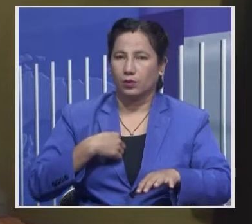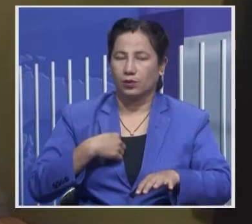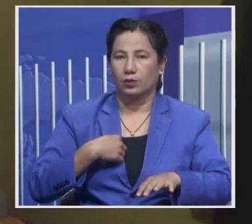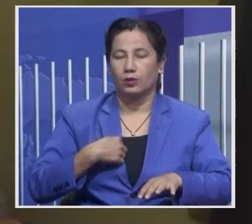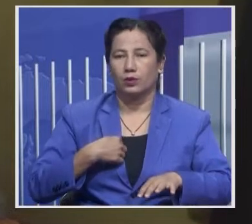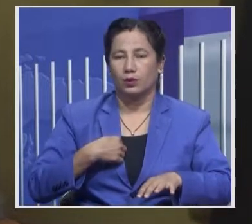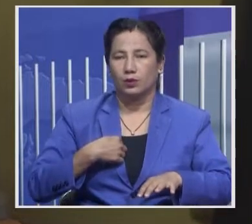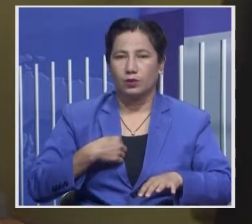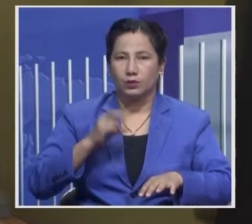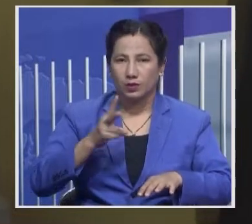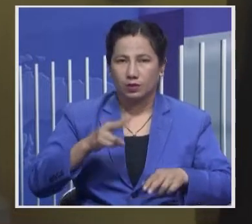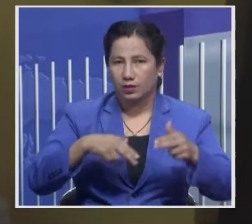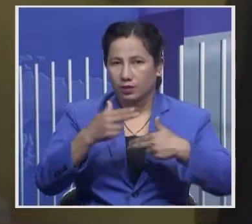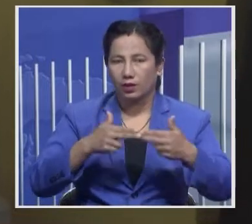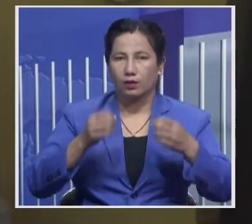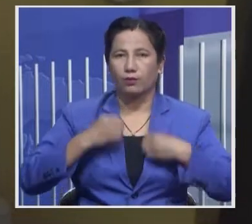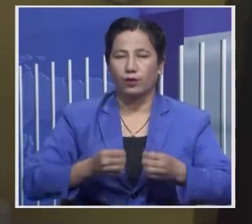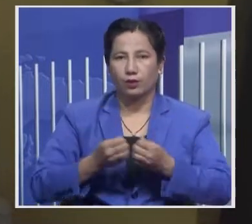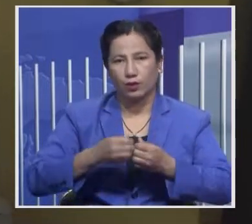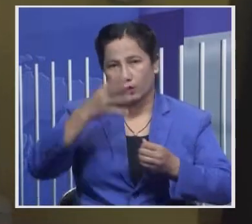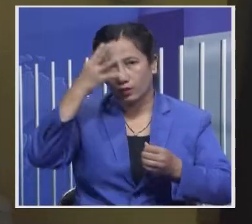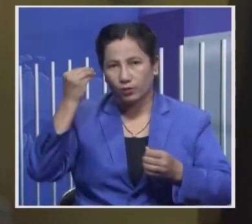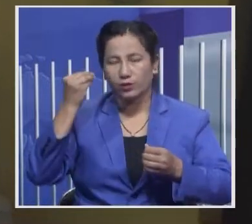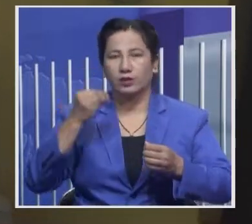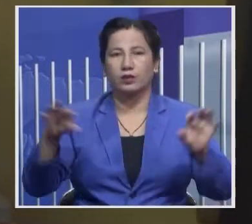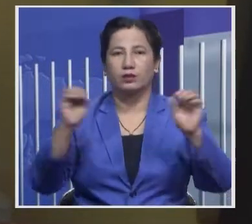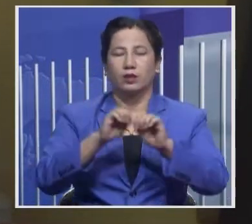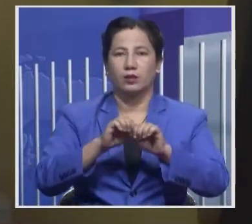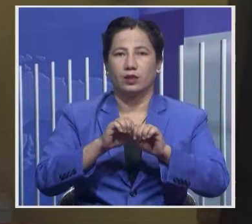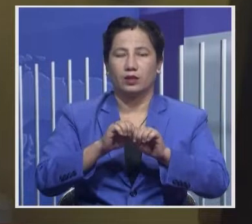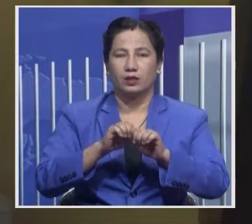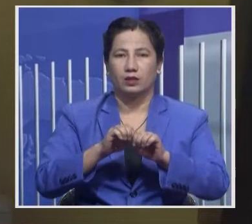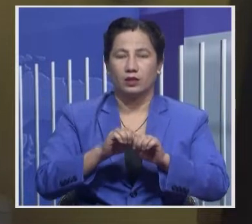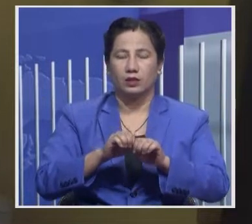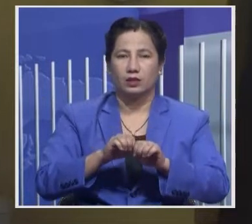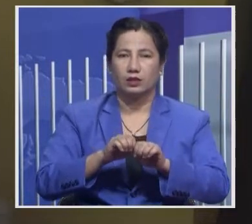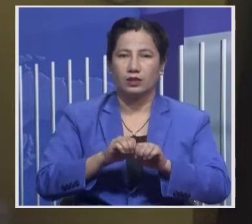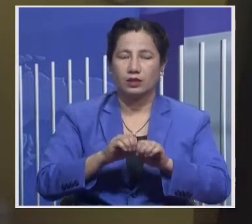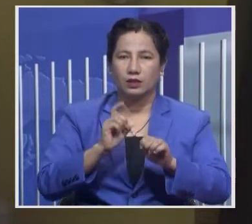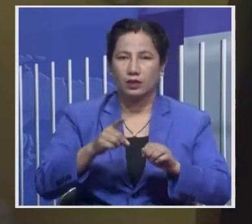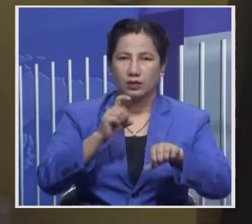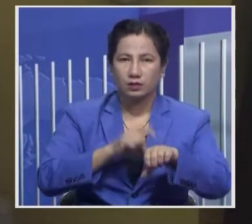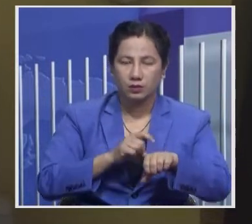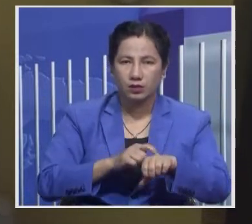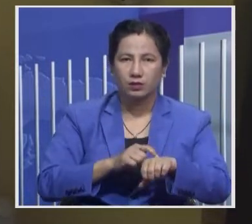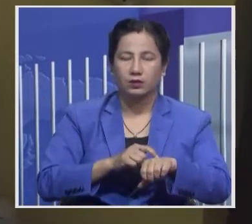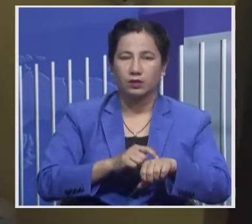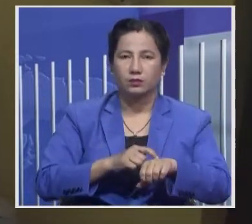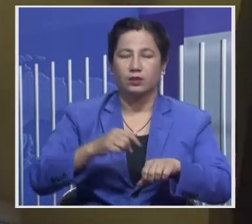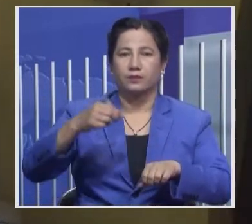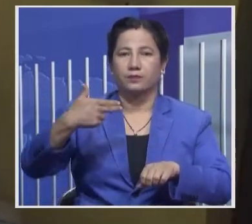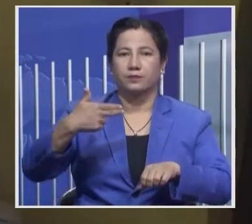लगाउने भुल्छन्। हाम्रो सम्बन्धित निकायले समय समयमा चाड